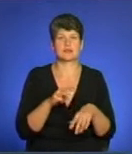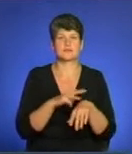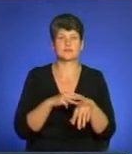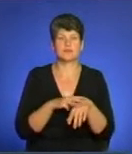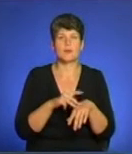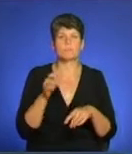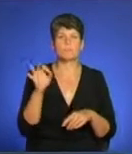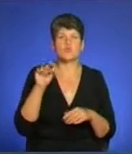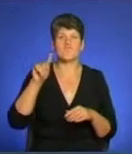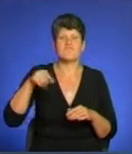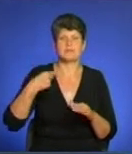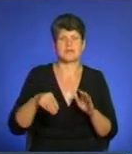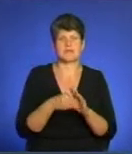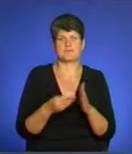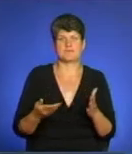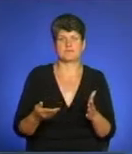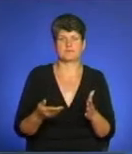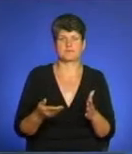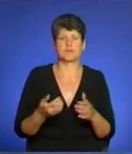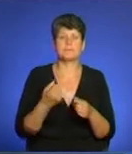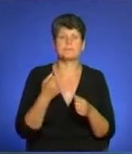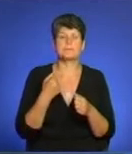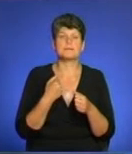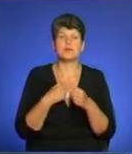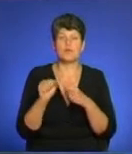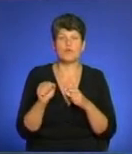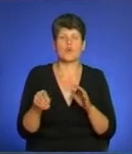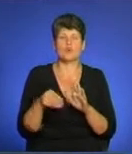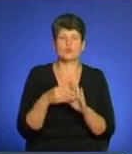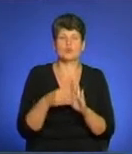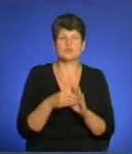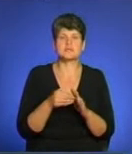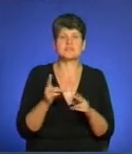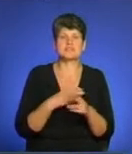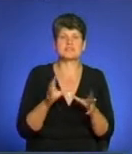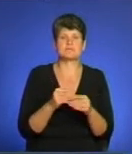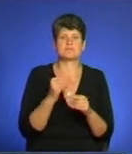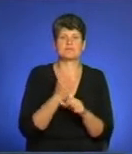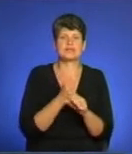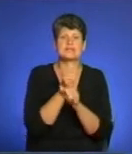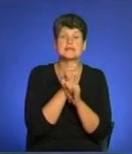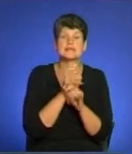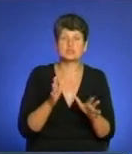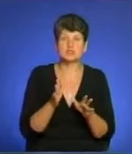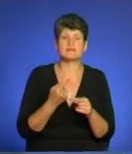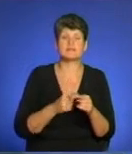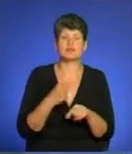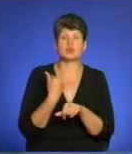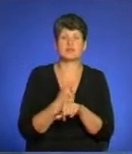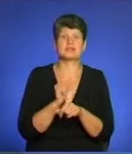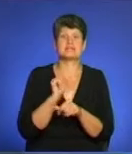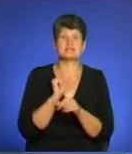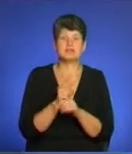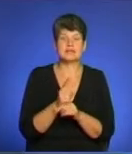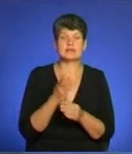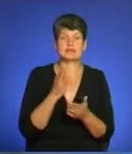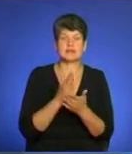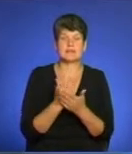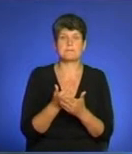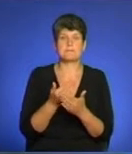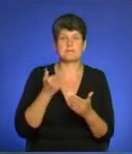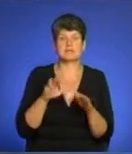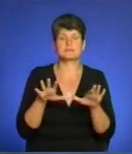про вимагання хабарів. Подолання корупції без співпраці влади і громадян неможливе. Це одне з головних завдань, яке ставить перед